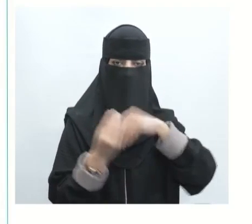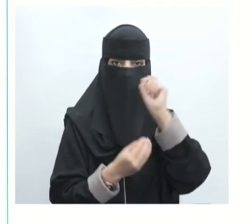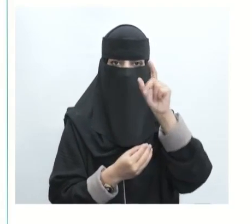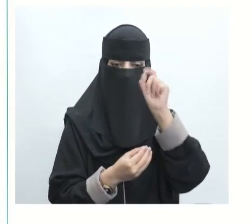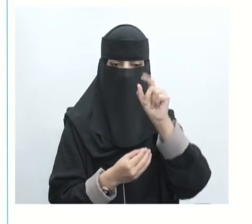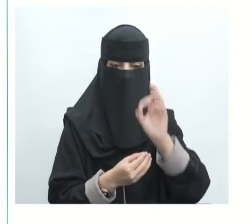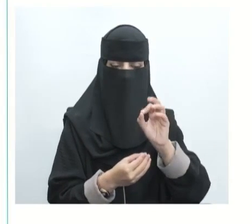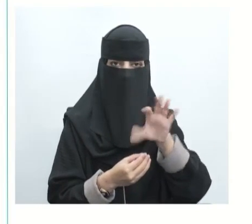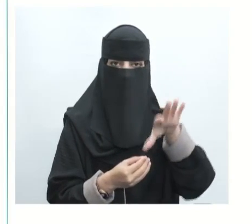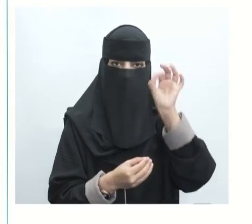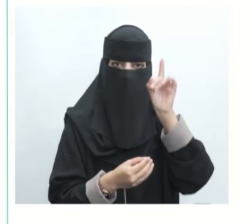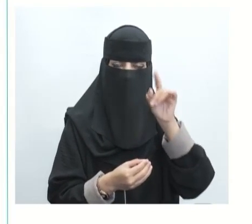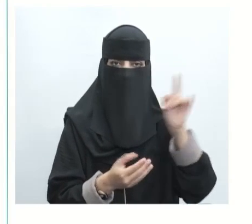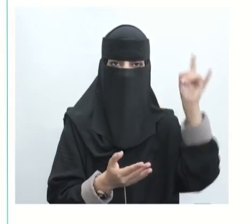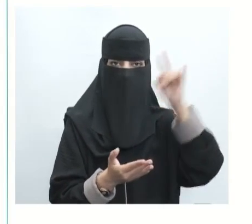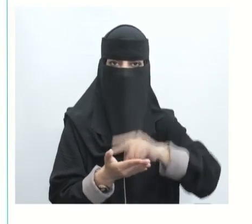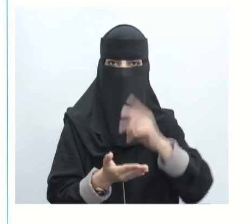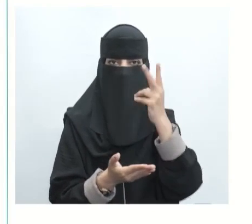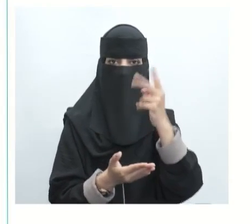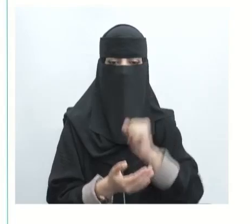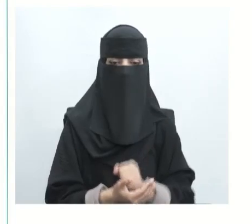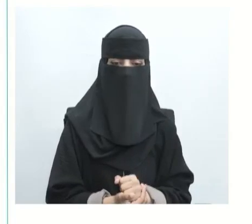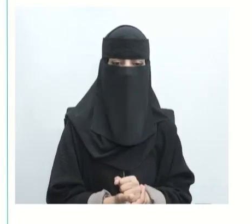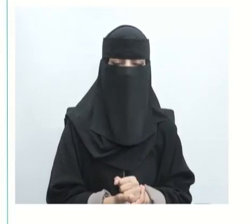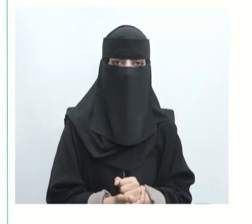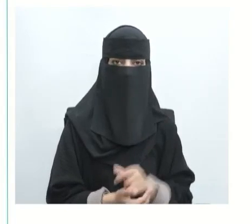نقول أداة الاستثناء إلا.